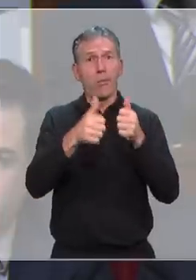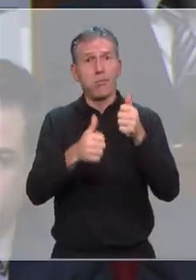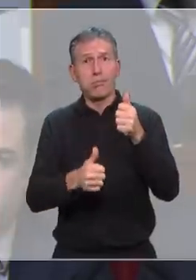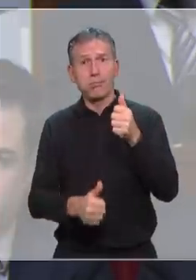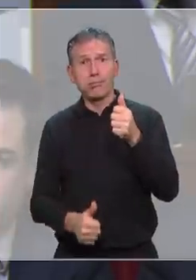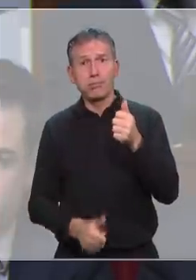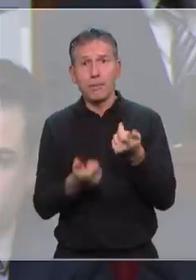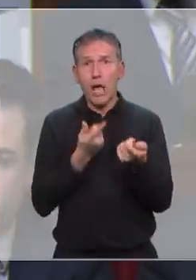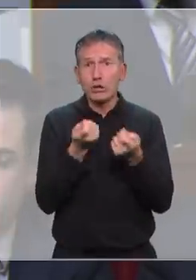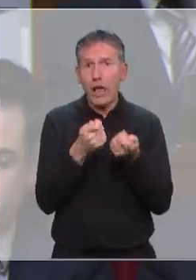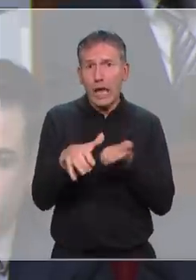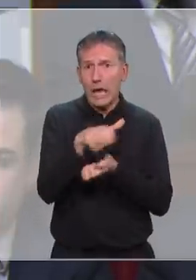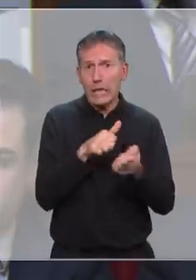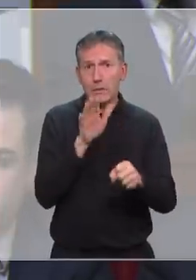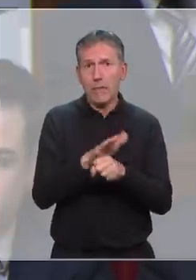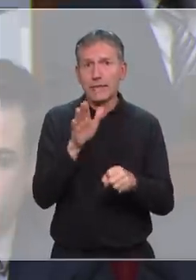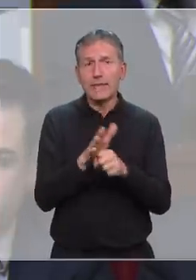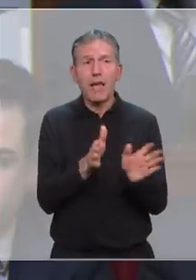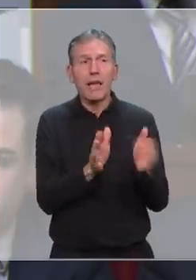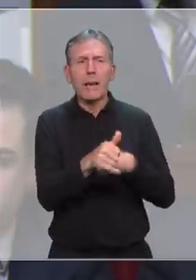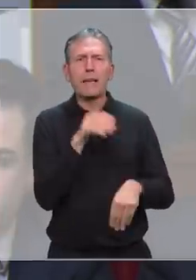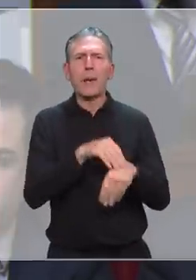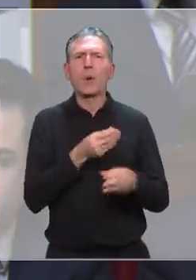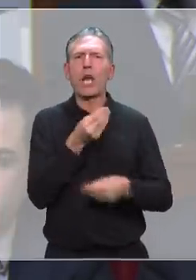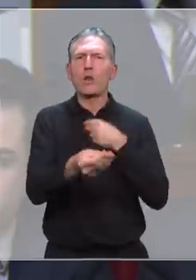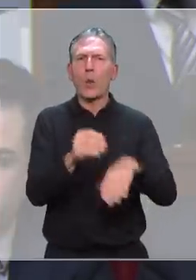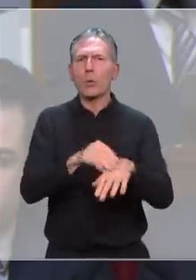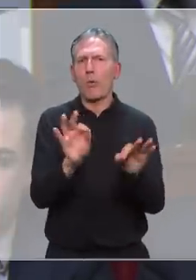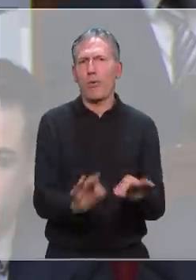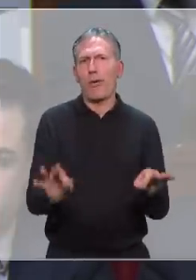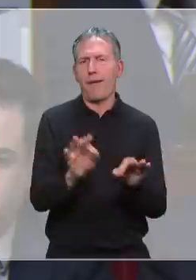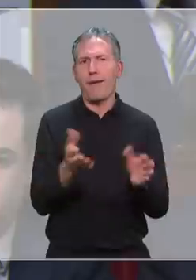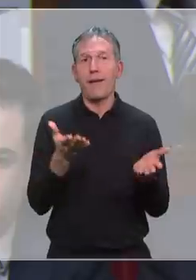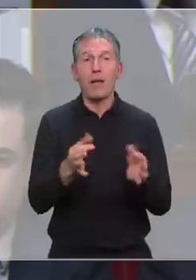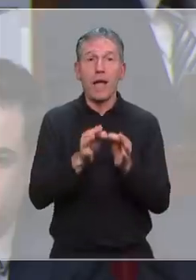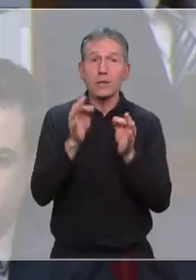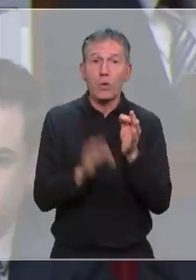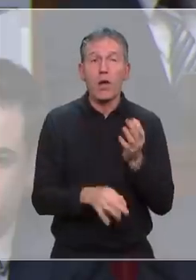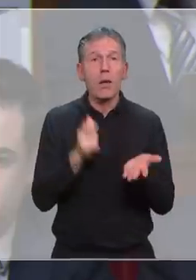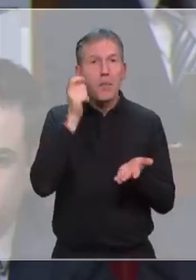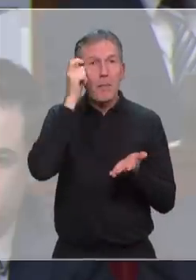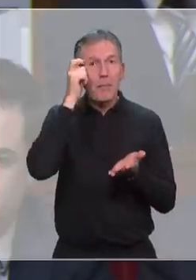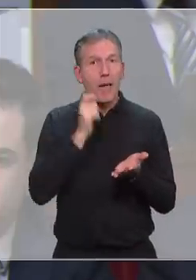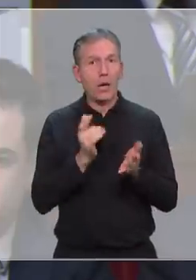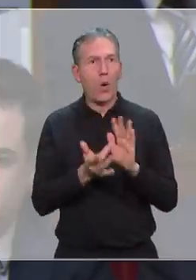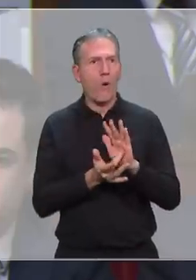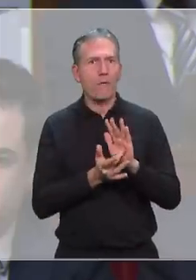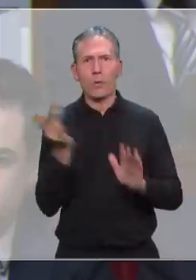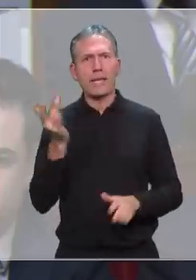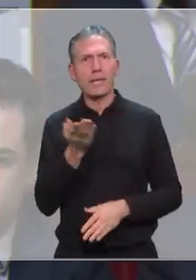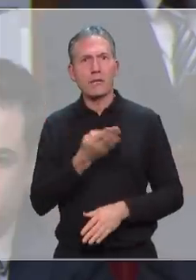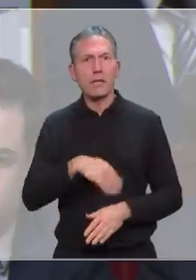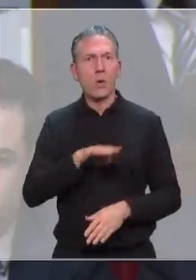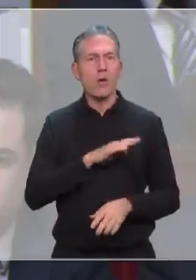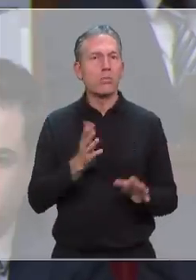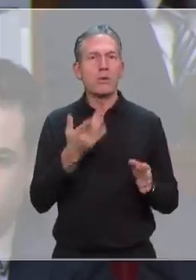crise permanente que même les cabinets de conseil n'arrivent pas à déjouer. Alors face à cela, Emmanuel Macron fuit sa responsabilité aujourd'hui